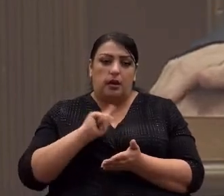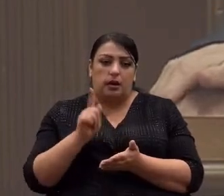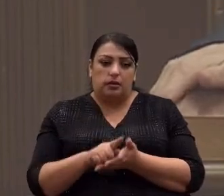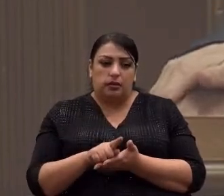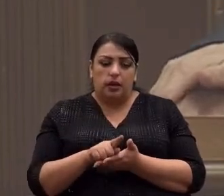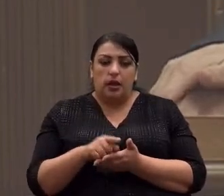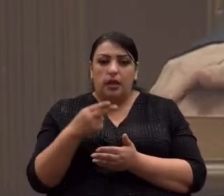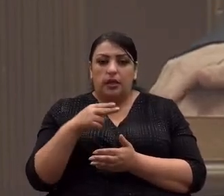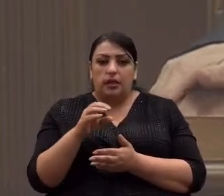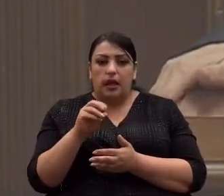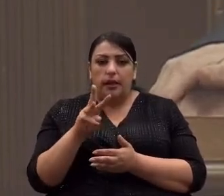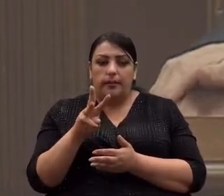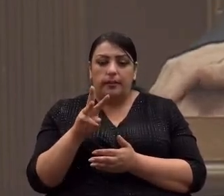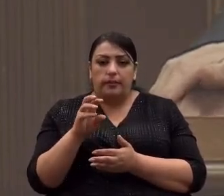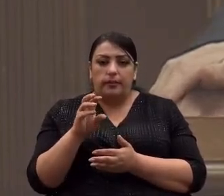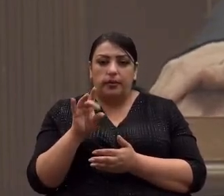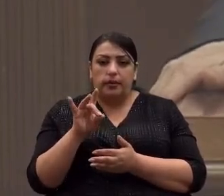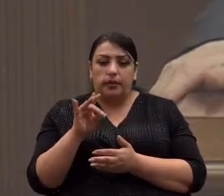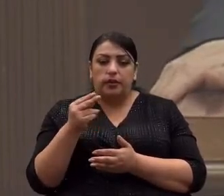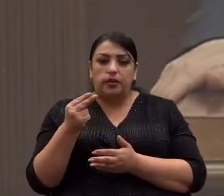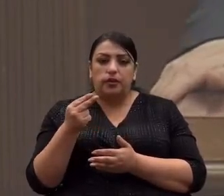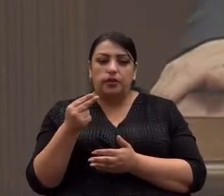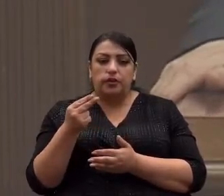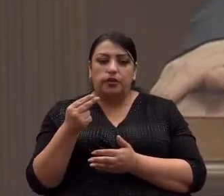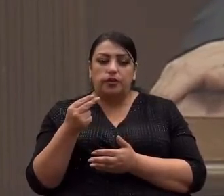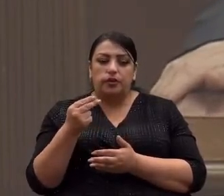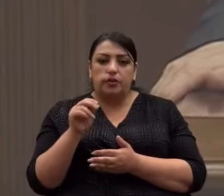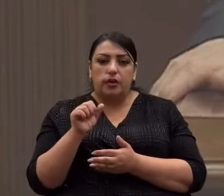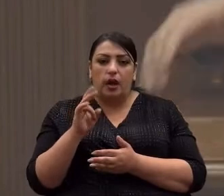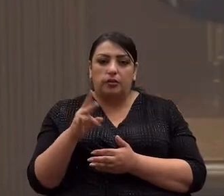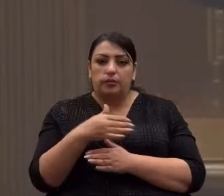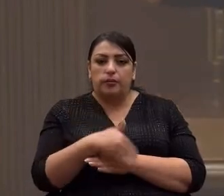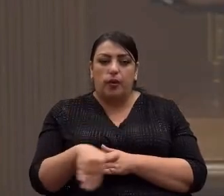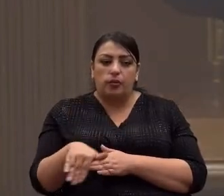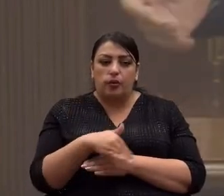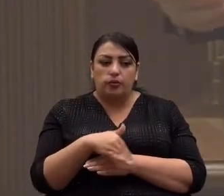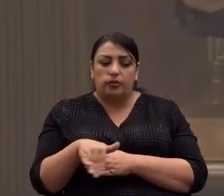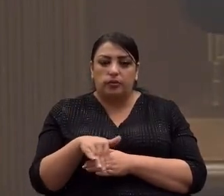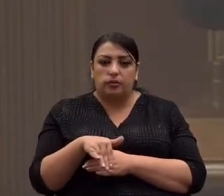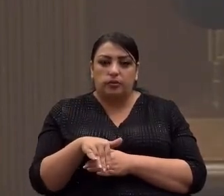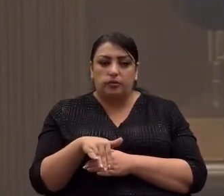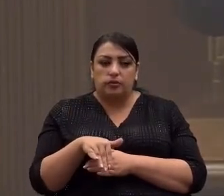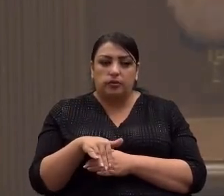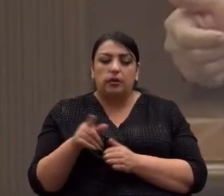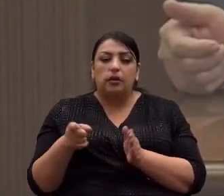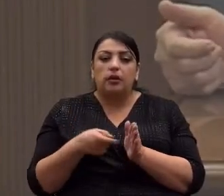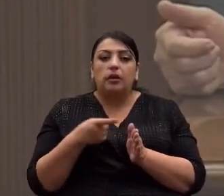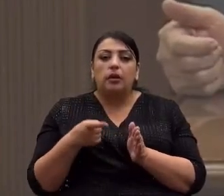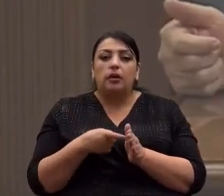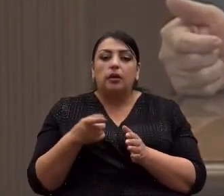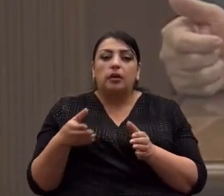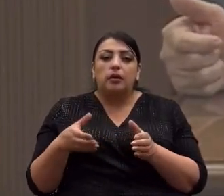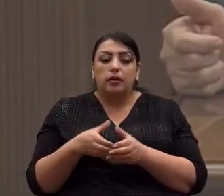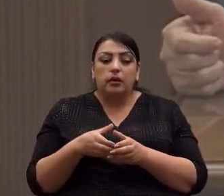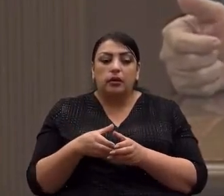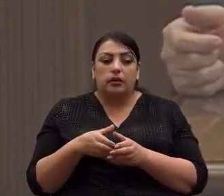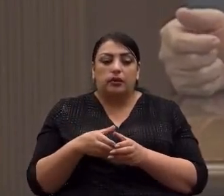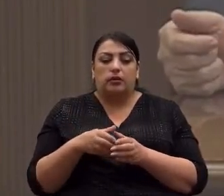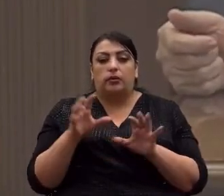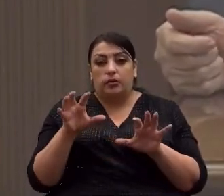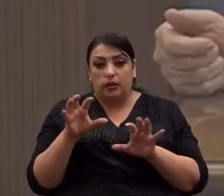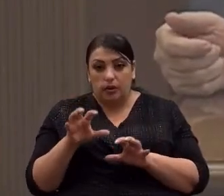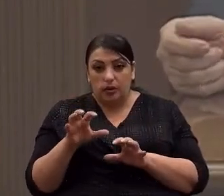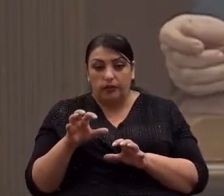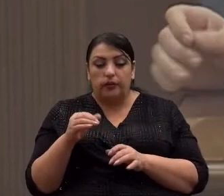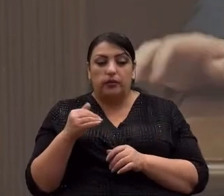Դեմիրճյան փողոցի ձեր ինչին էր պետք, այդքան բան, մի հարց, պարոն Հովանեսյան, այո, այո, քնի չանձնաժողովը, կստեղծեք օրենքի ուժով և մենք